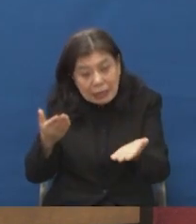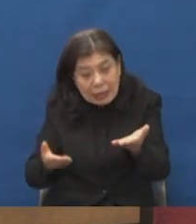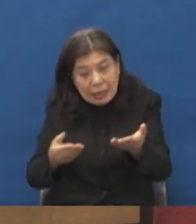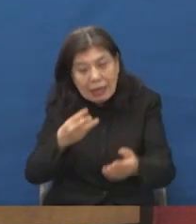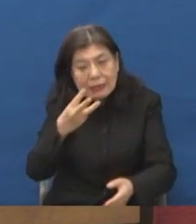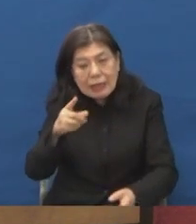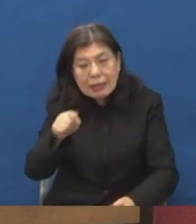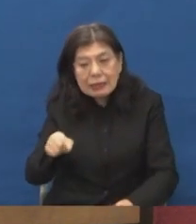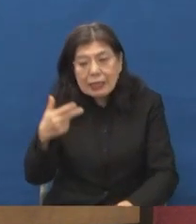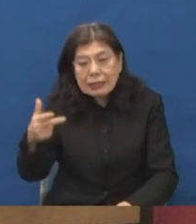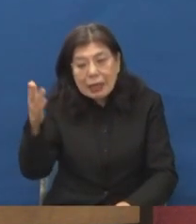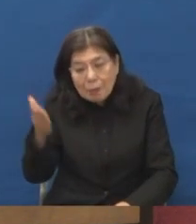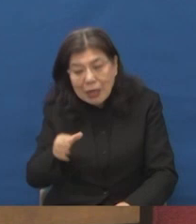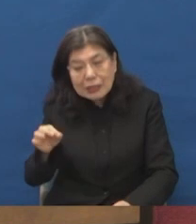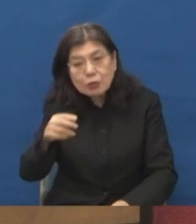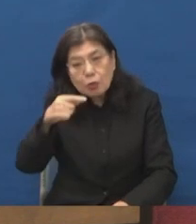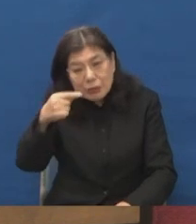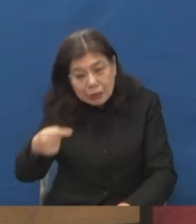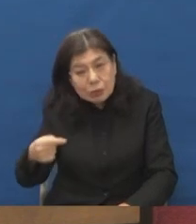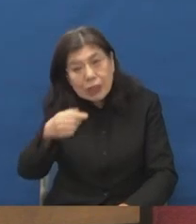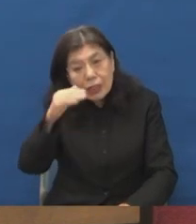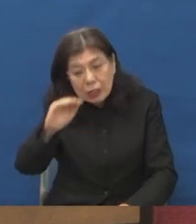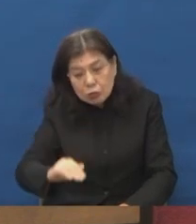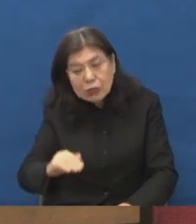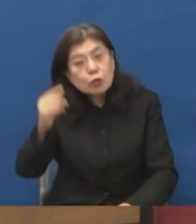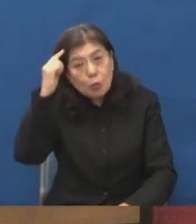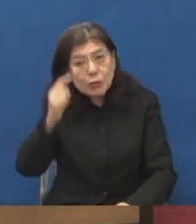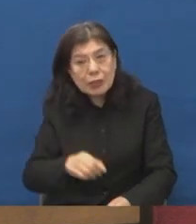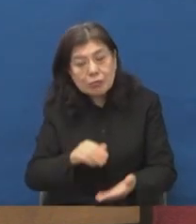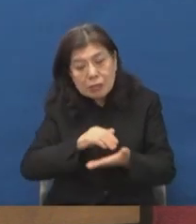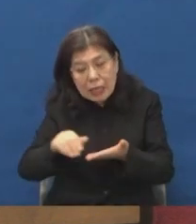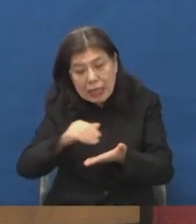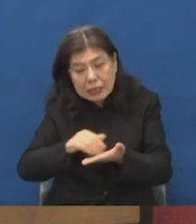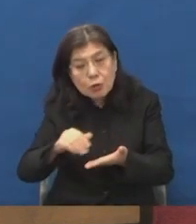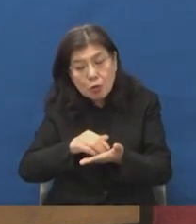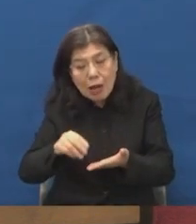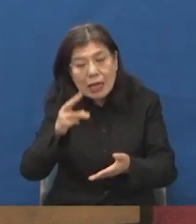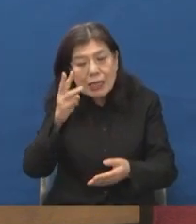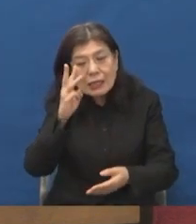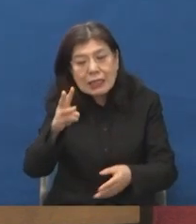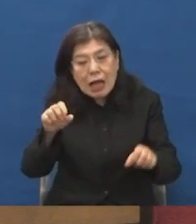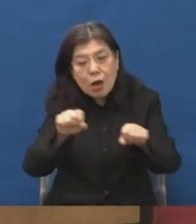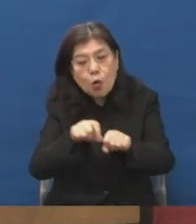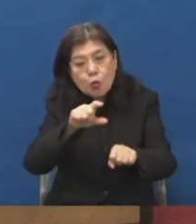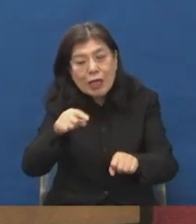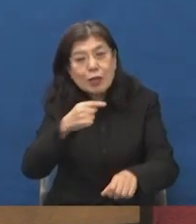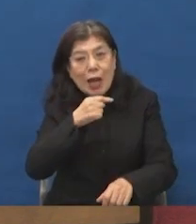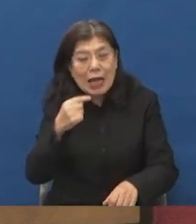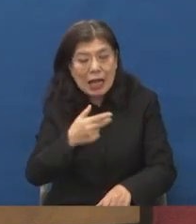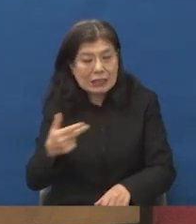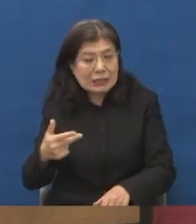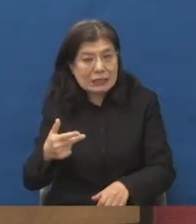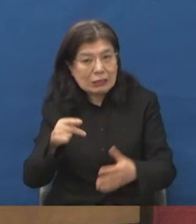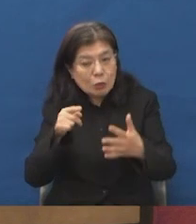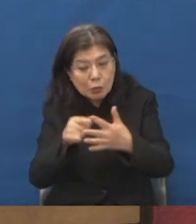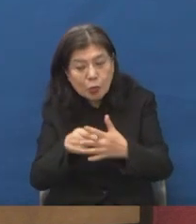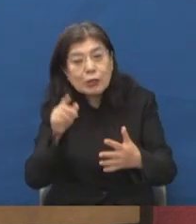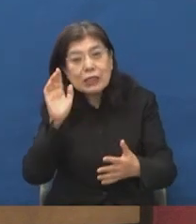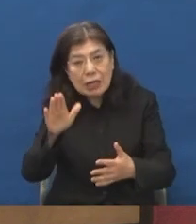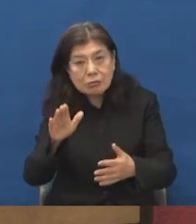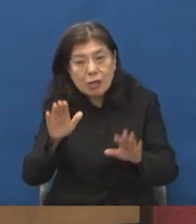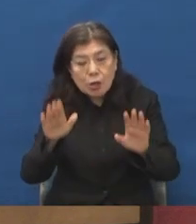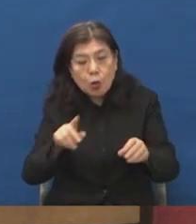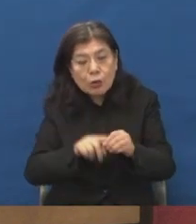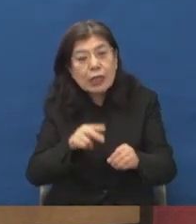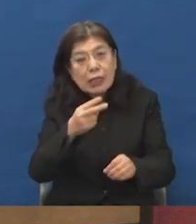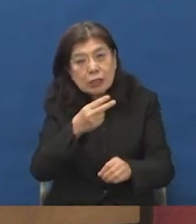-3.7% と予想し、経常損益は -3億円の赤字を見込んでいます。今年度でバス1日乗車券の